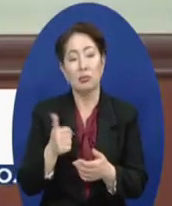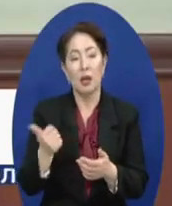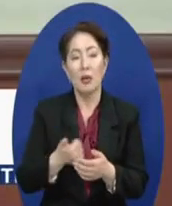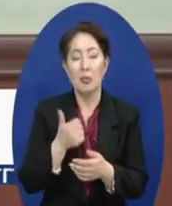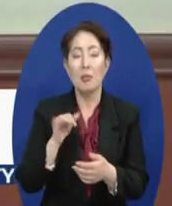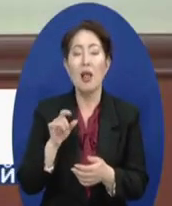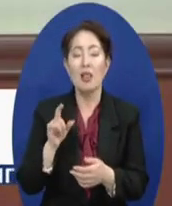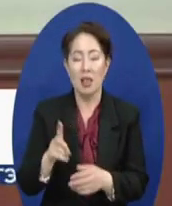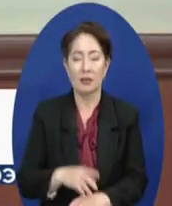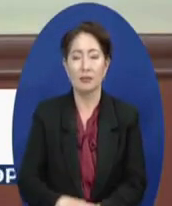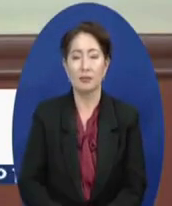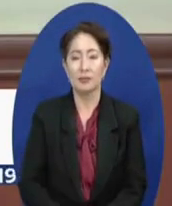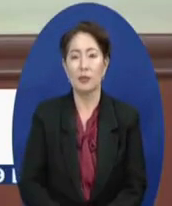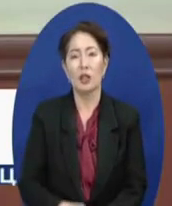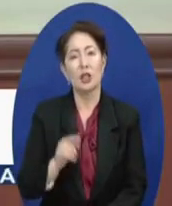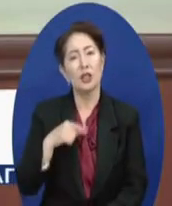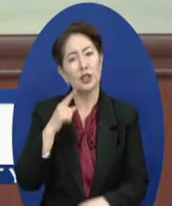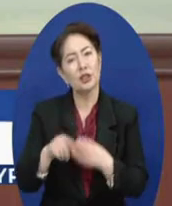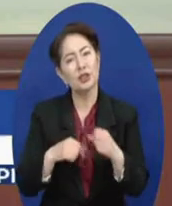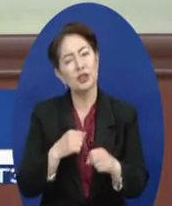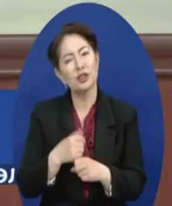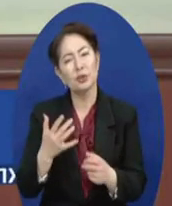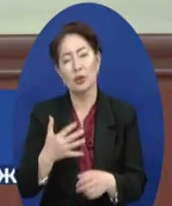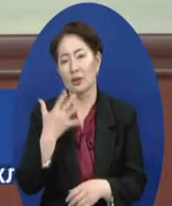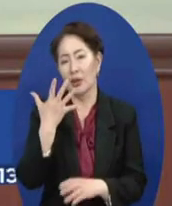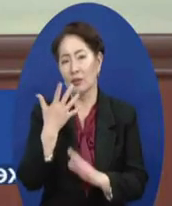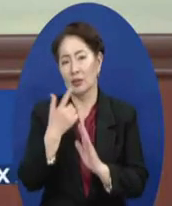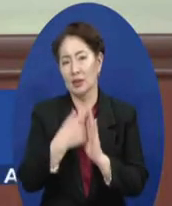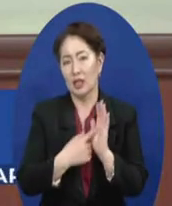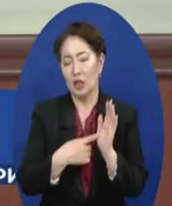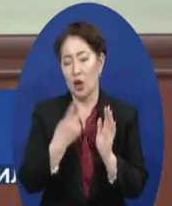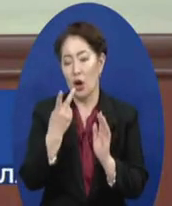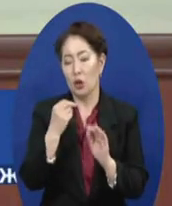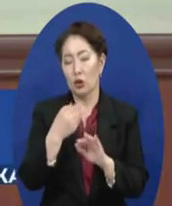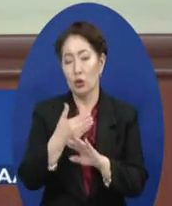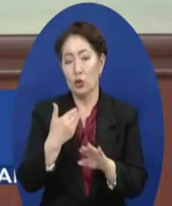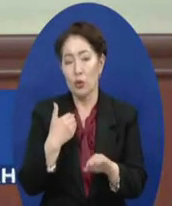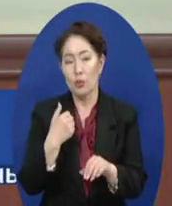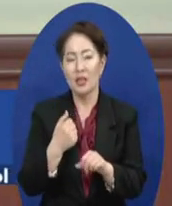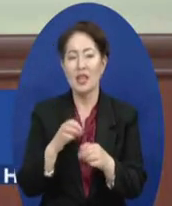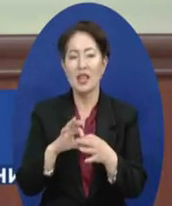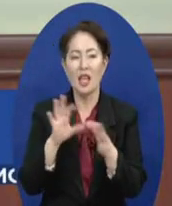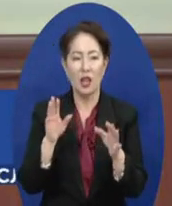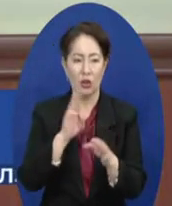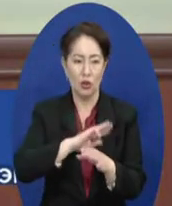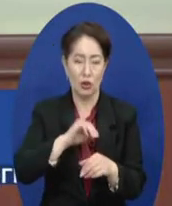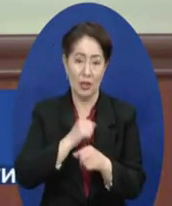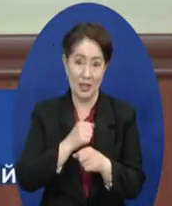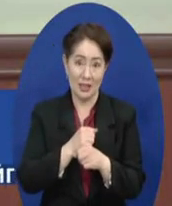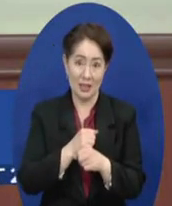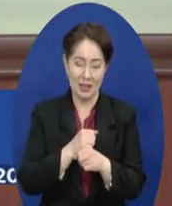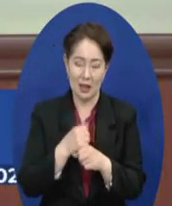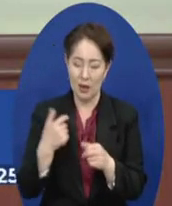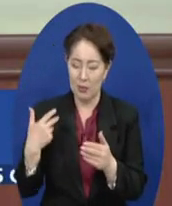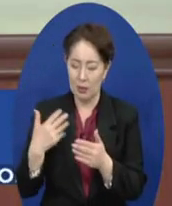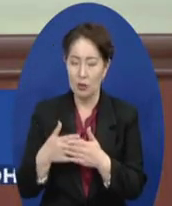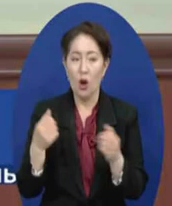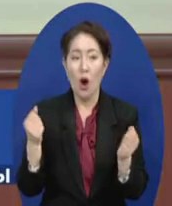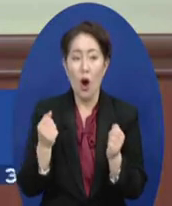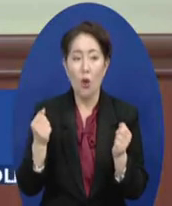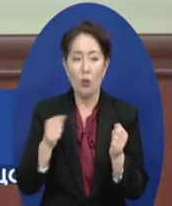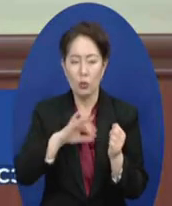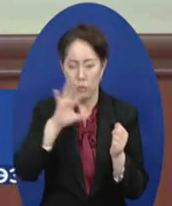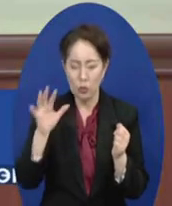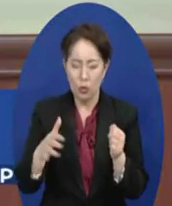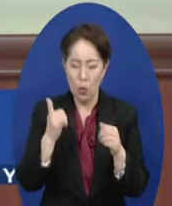бэлэн болсон байна. Энэ жилийн хувьд бол одоо бид нэс энийг 5 сарын 20-оос өмнөөс ажиллуулж ирсэн тийм төлөвлөгөөтэй ажиллаж байна. Одоогийн байдлаар бол тэр чинь өвөлдөө бол